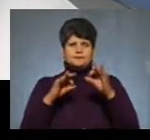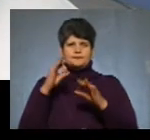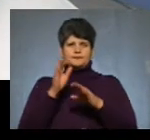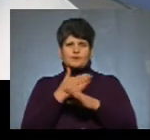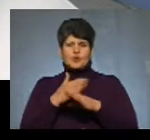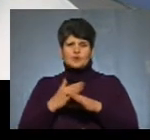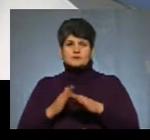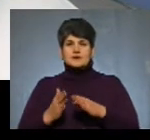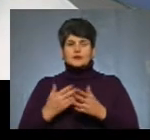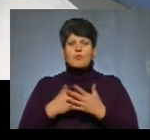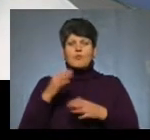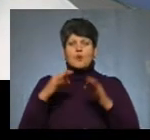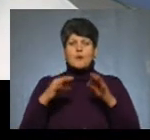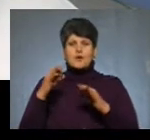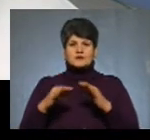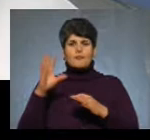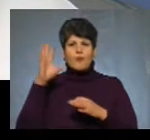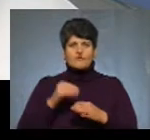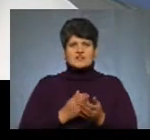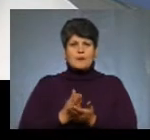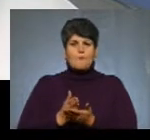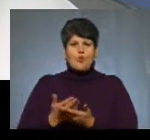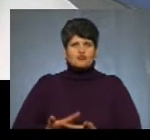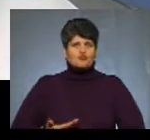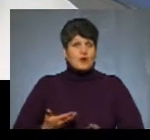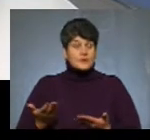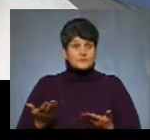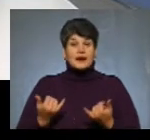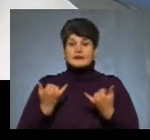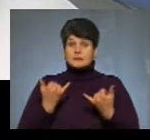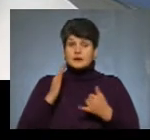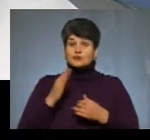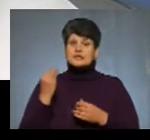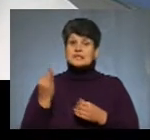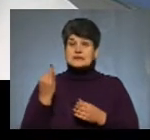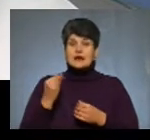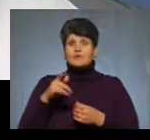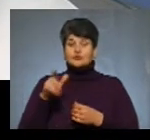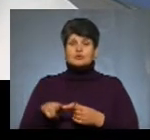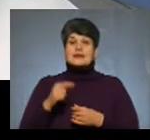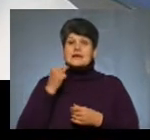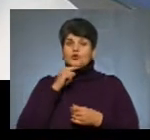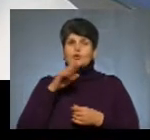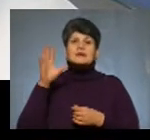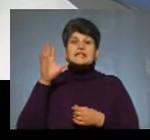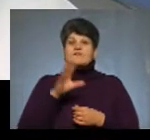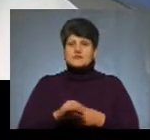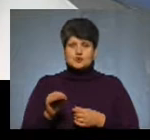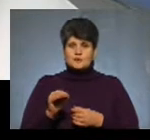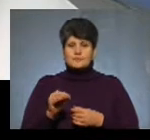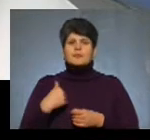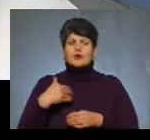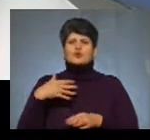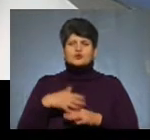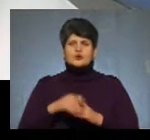було розбито пропорційно по житлово-комунальних послугах. Тепер буде зацікавленість людини економити всі. Ну, ми розуміємо,